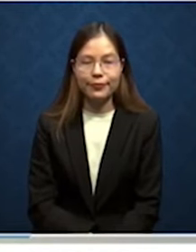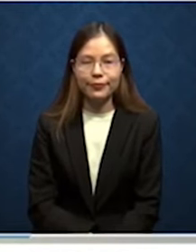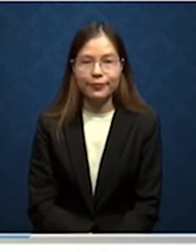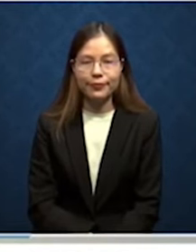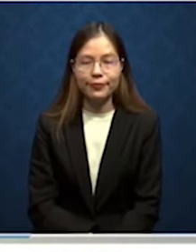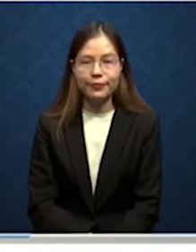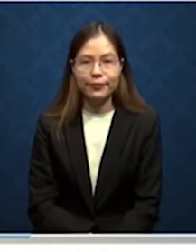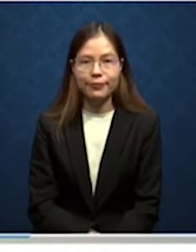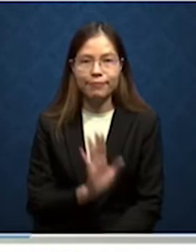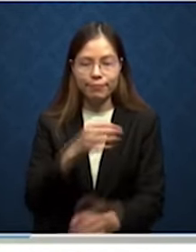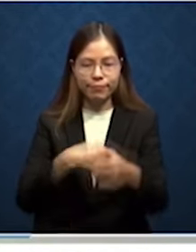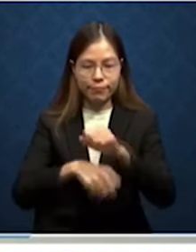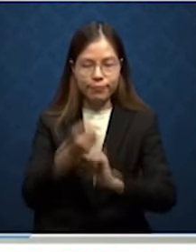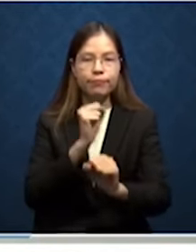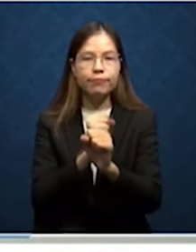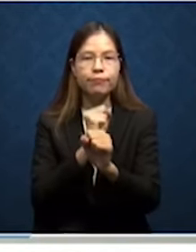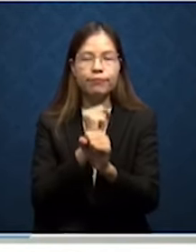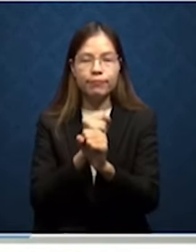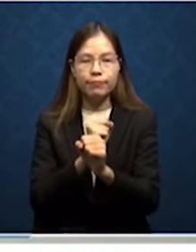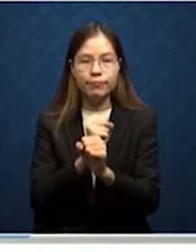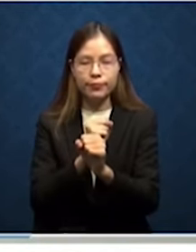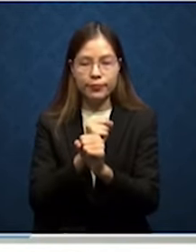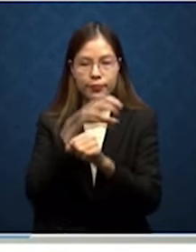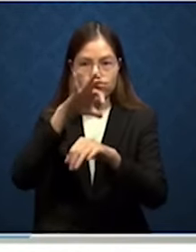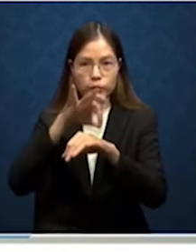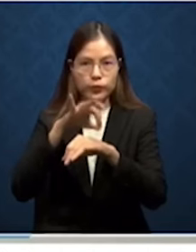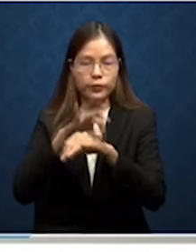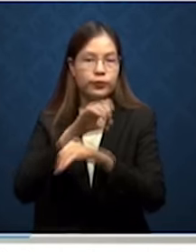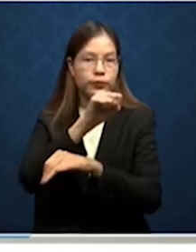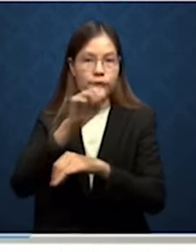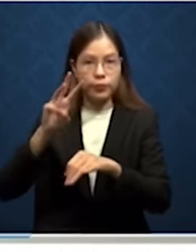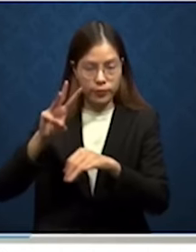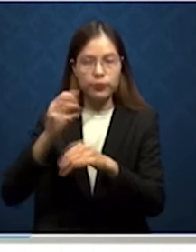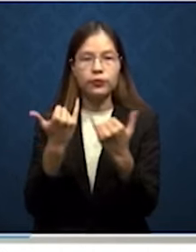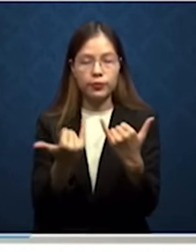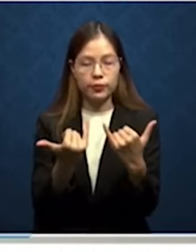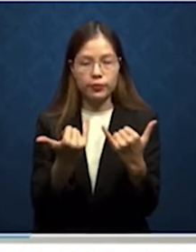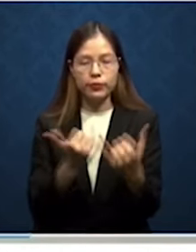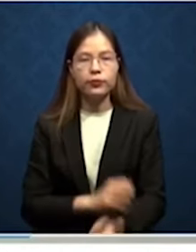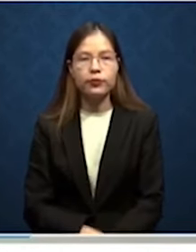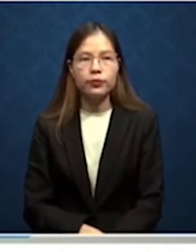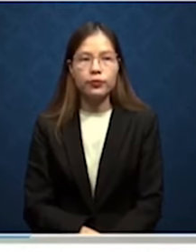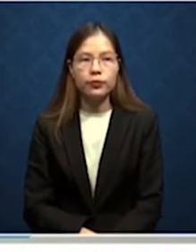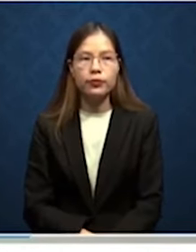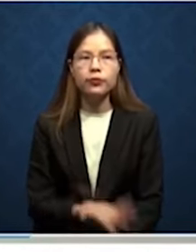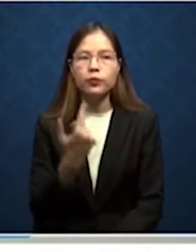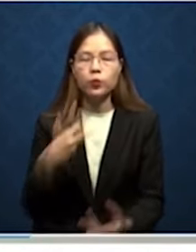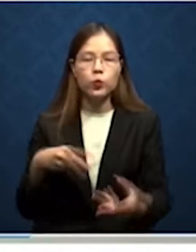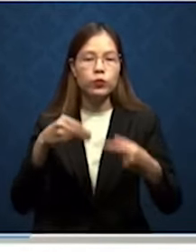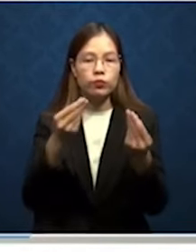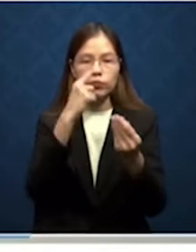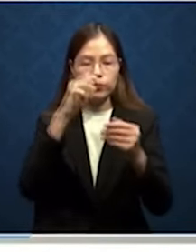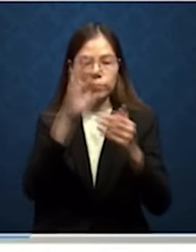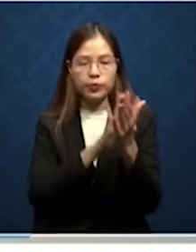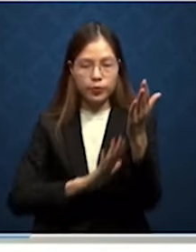คือการปฏิบัติหน้าที่ด้านนิติบัญญัติในฐานะสมาชิกวุฒิสภาที่ต้องการให้ประเทศไท